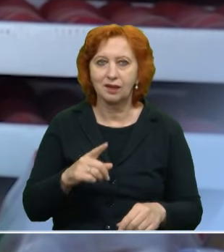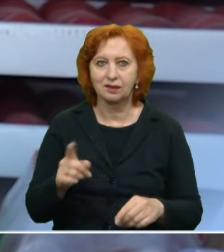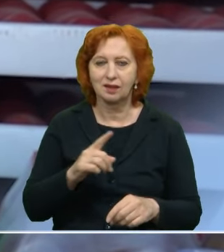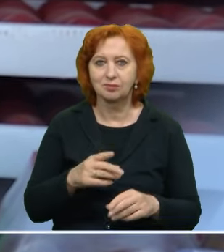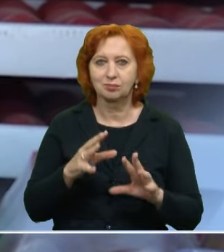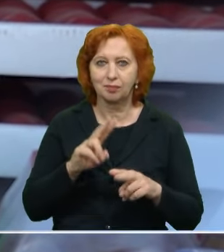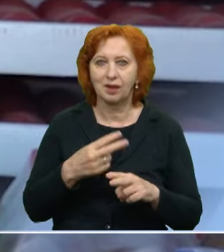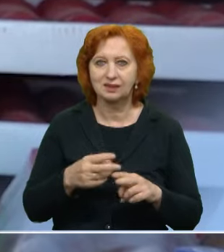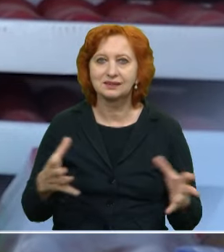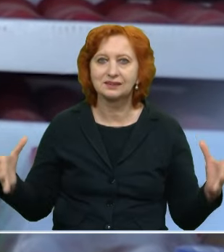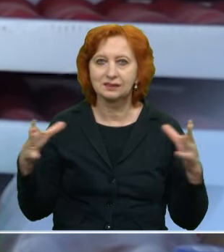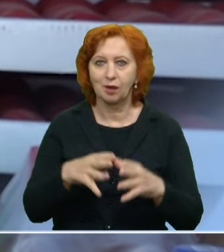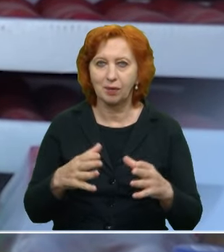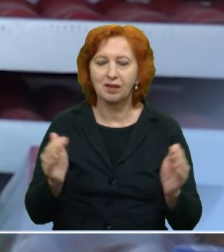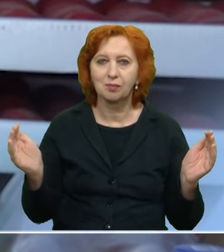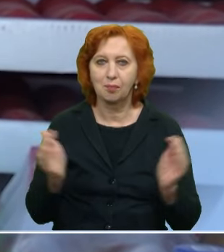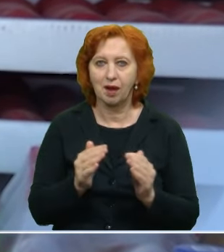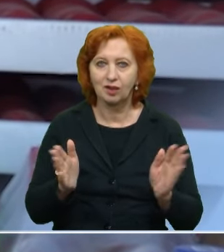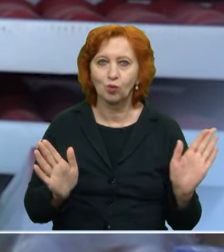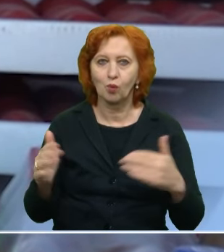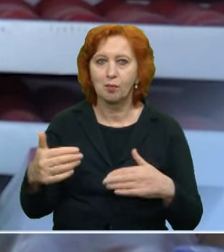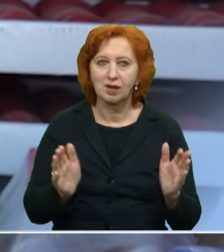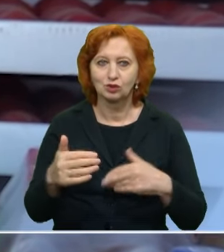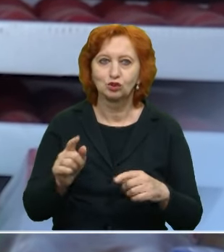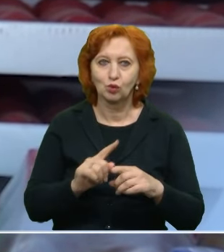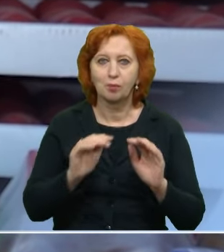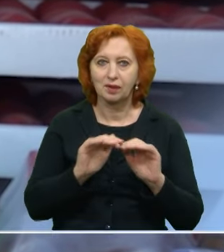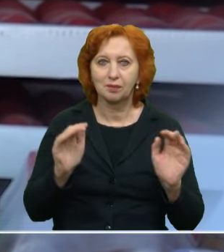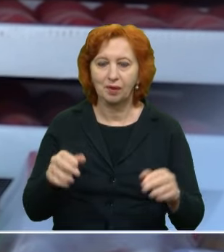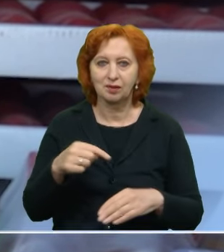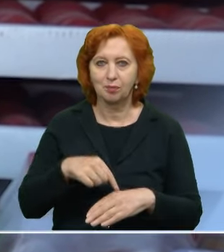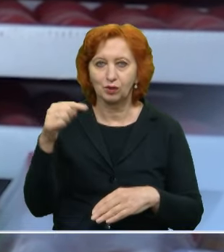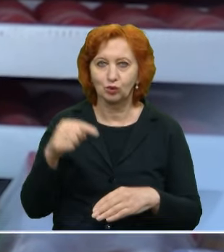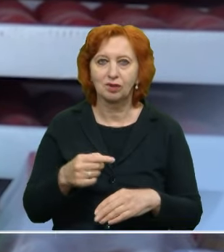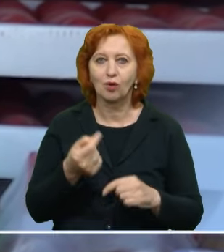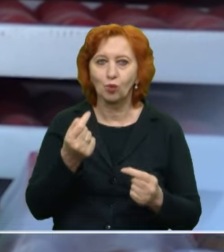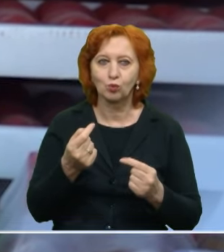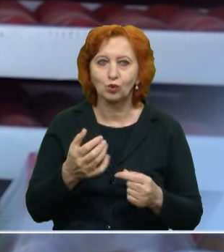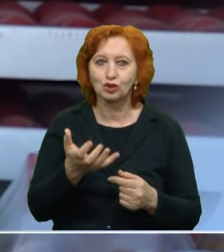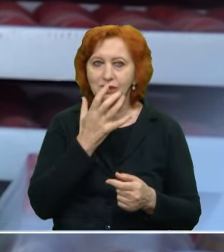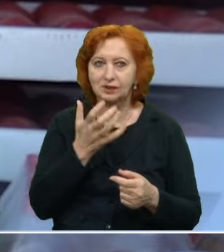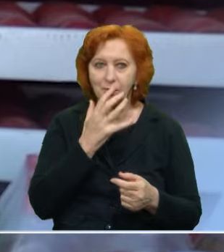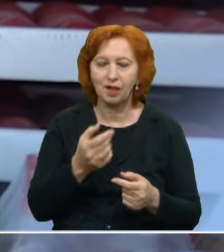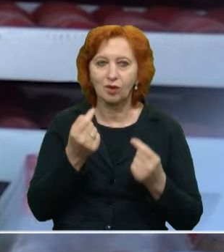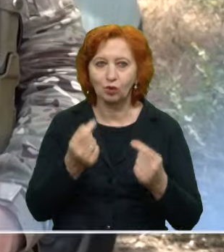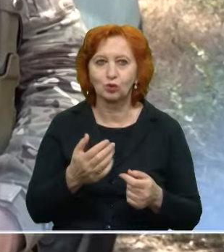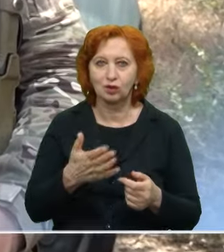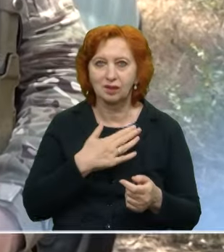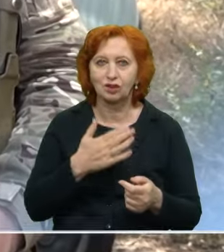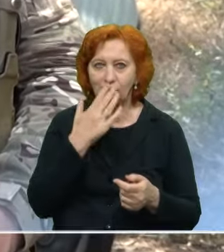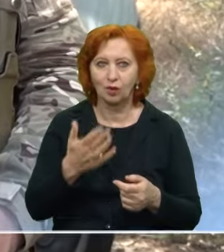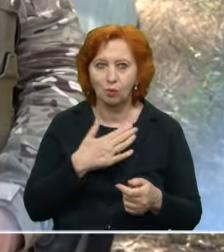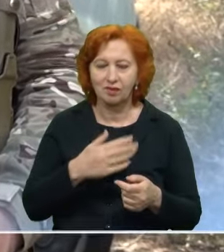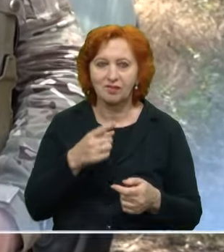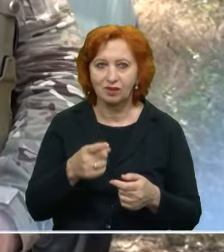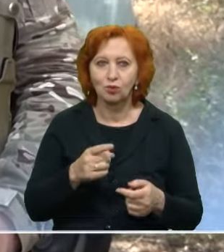района собрать маленькую посылку для того, чтобы ребята почувствовали кусочек тепла, кусочек нашей любви.